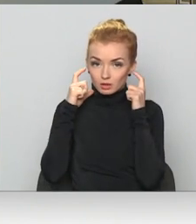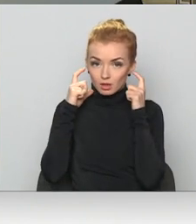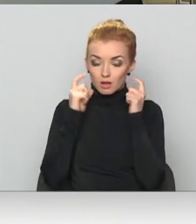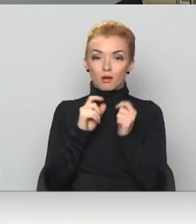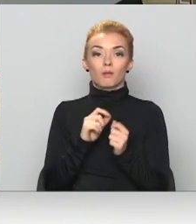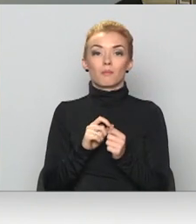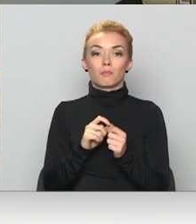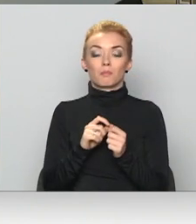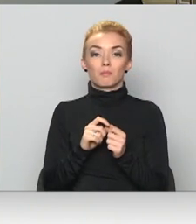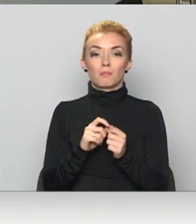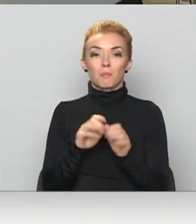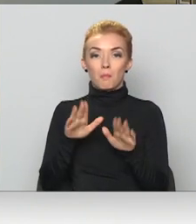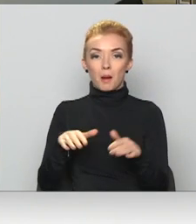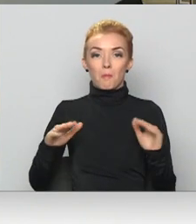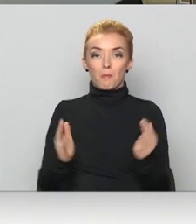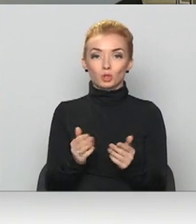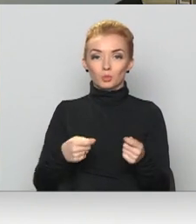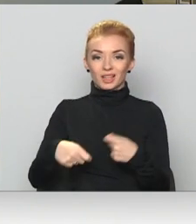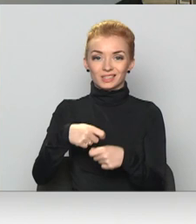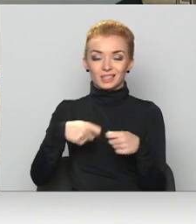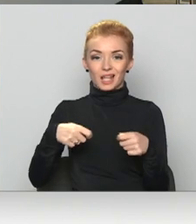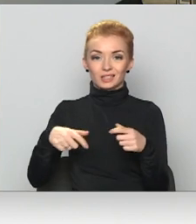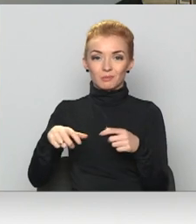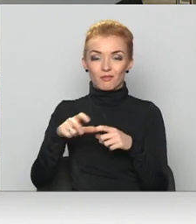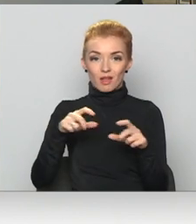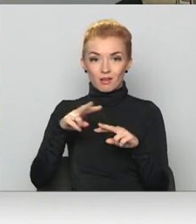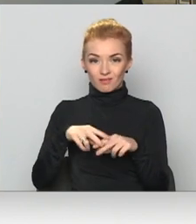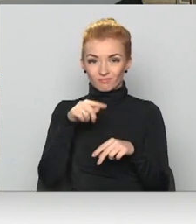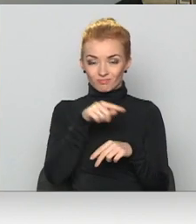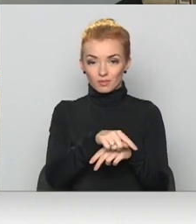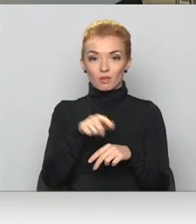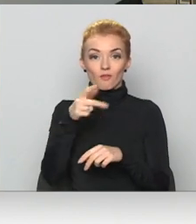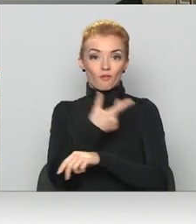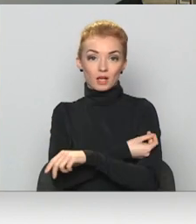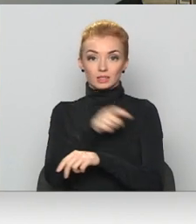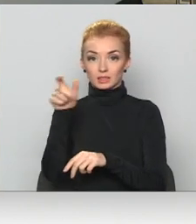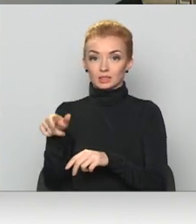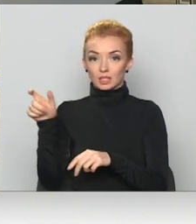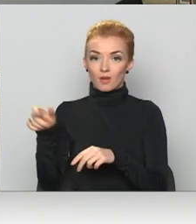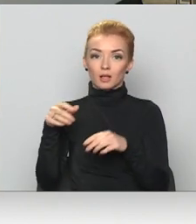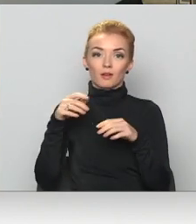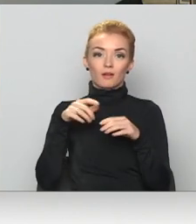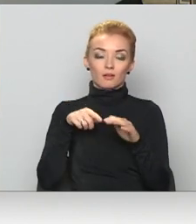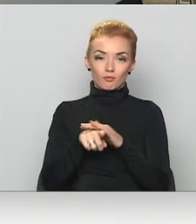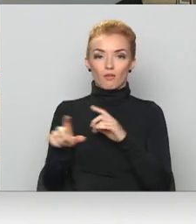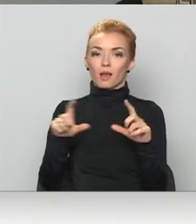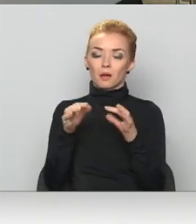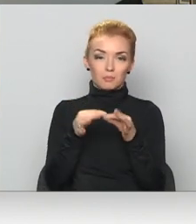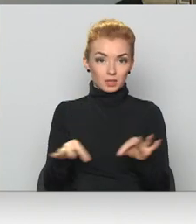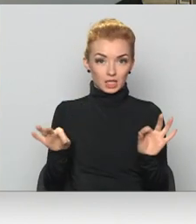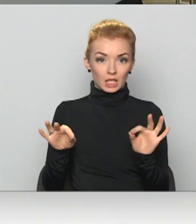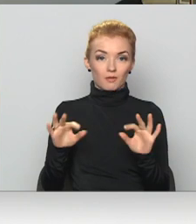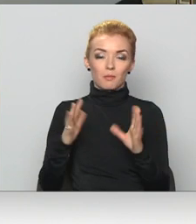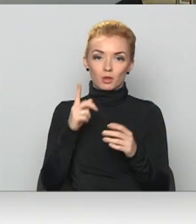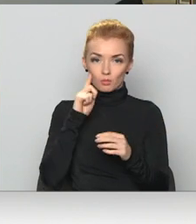mēs runājam par mazumtirdzniecību, tad vakcinēti cilvēki varēs iet veikalos kā līdz šim.